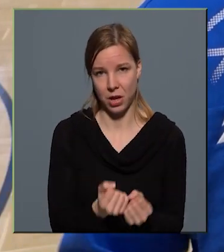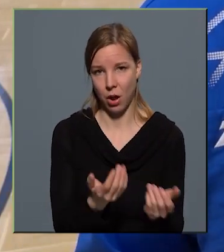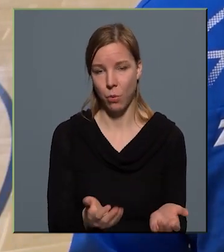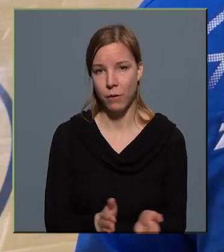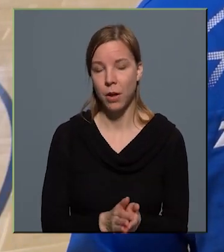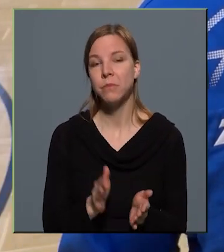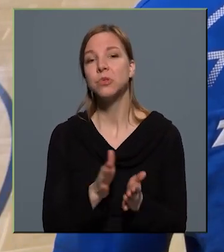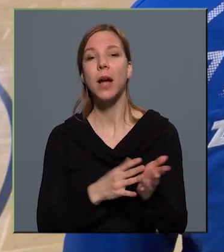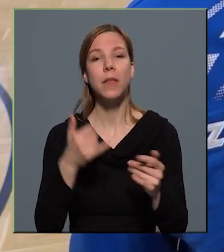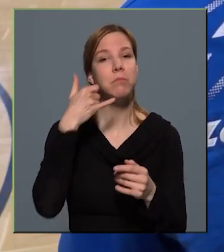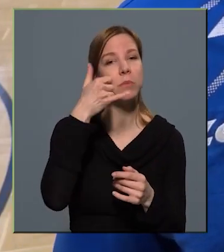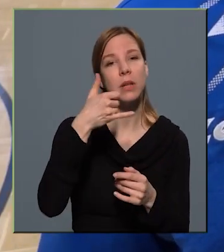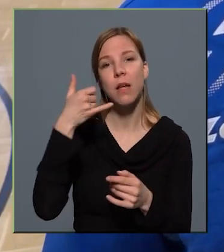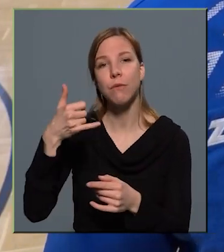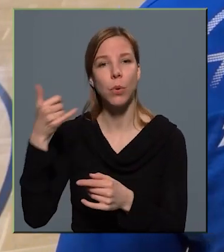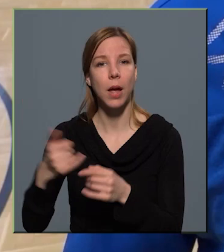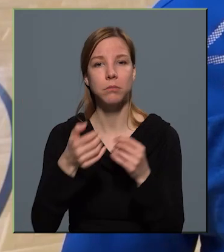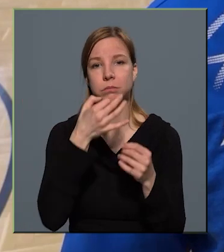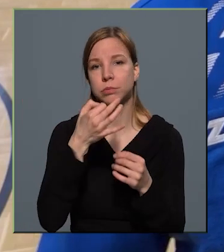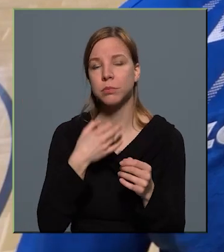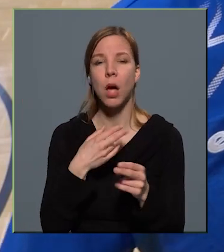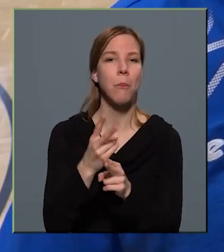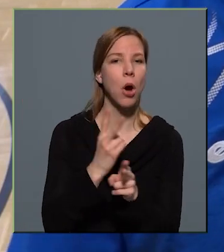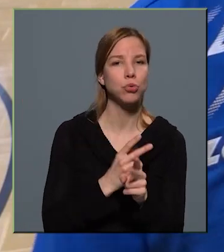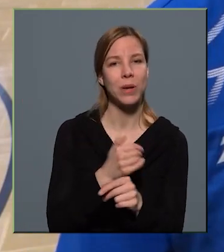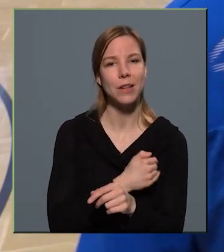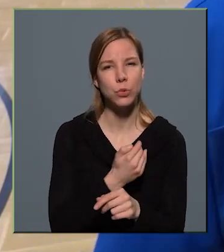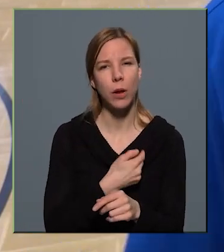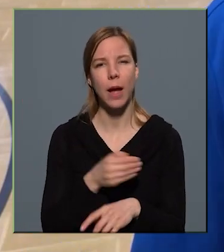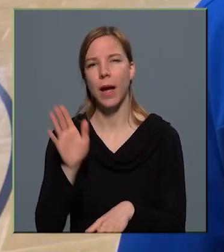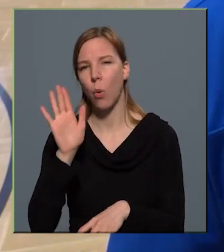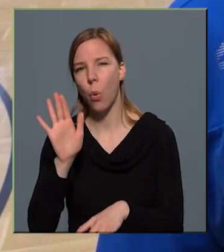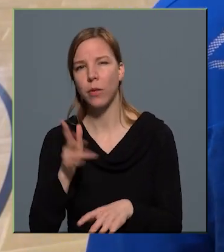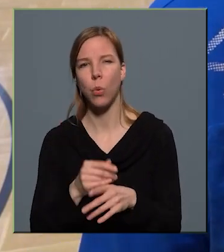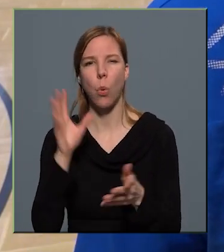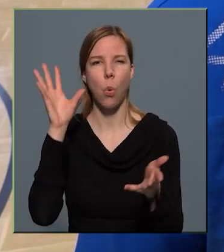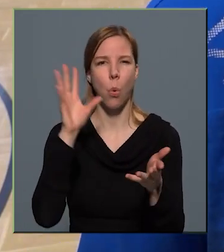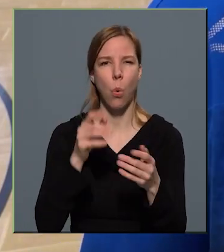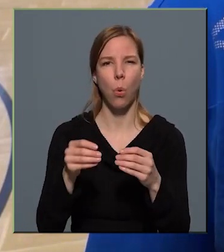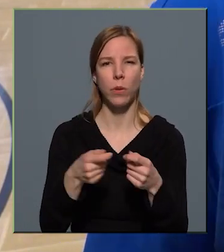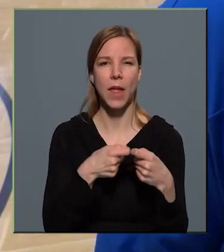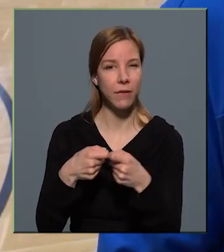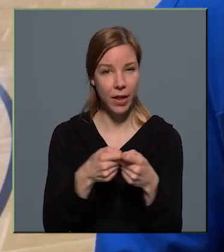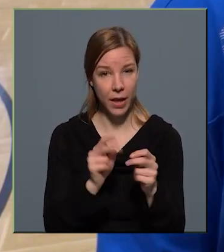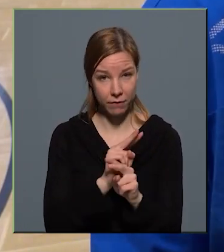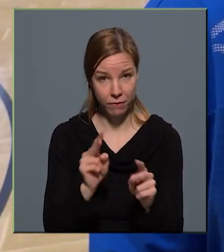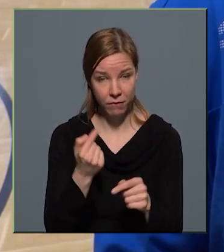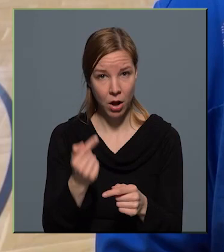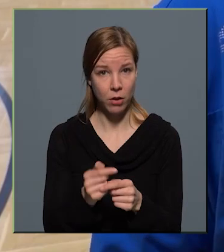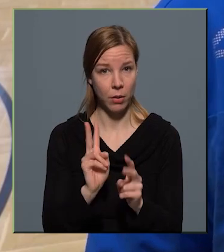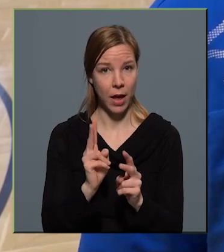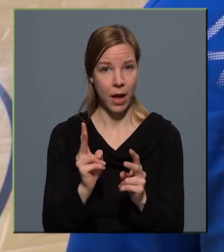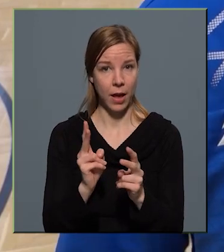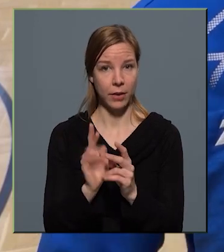elkezdtem telefonálgatni, hogy hasonló iskolák, otthonok, szervezetek, hogy vannak-e, akikkel tudnánk esetlegesen